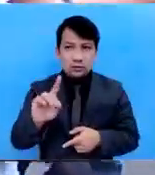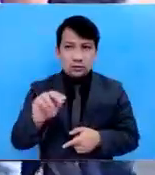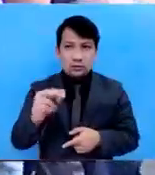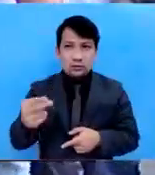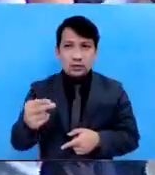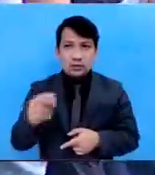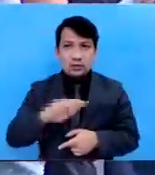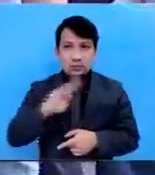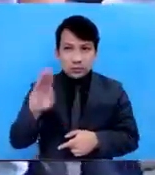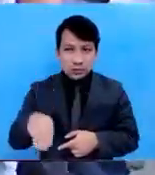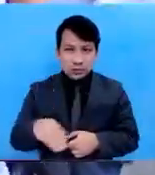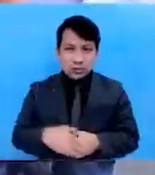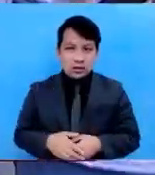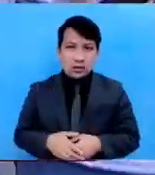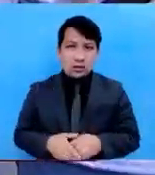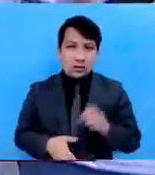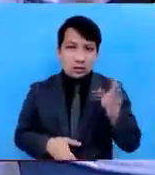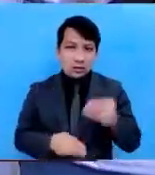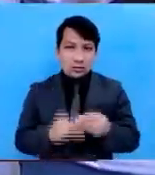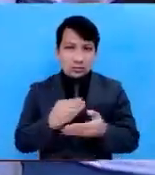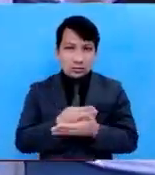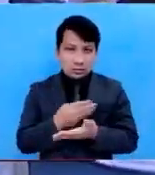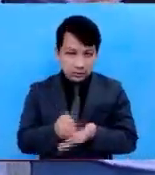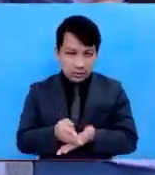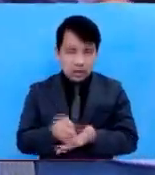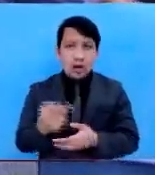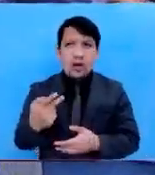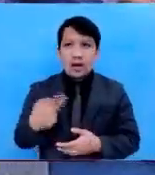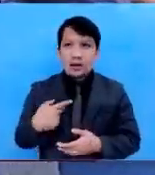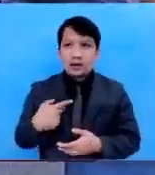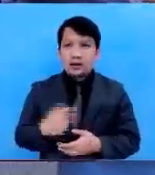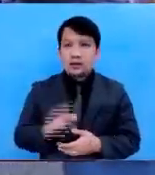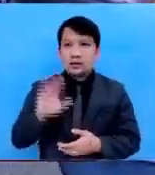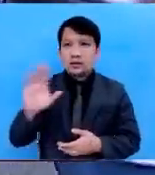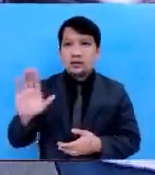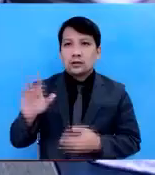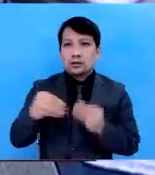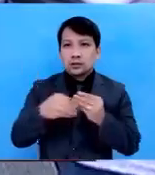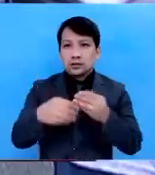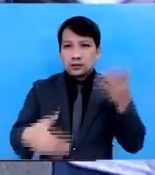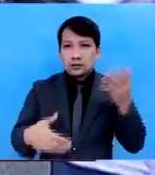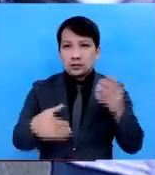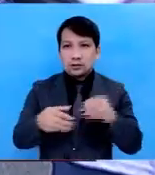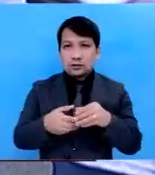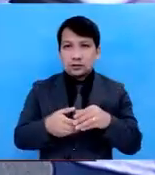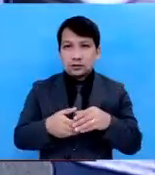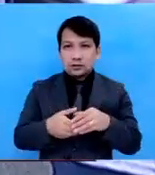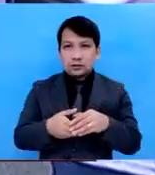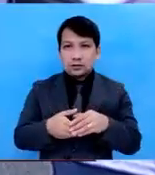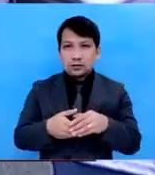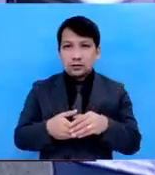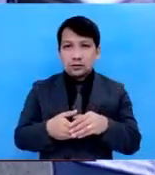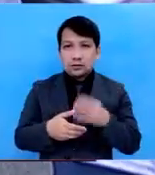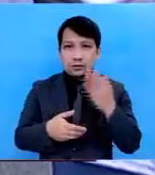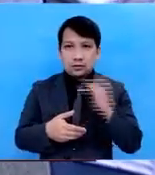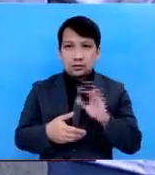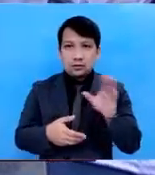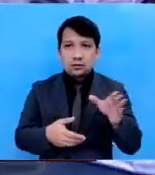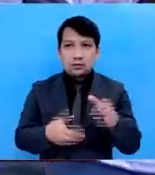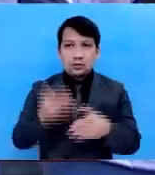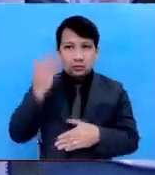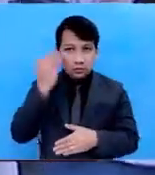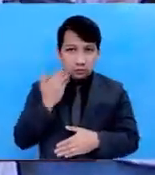Maynila. Meron na siyang pondo at meron na siyang inisyal na inilabas pero yun nga,